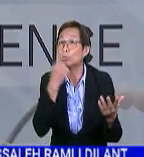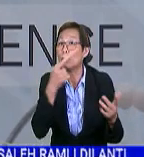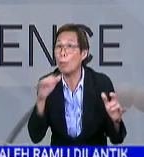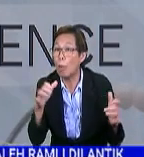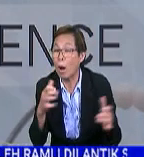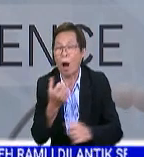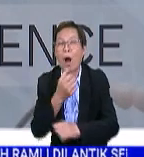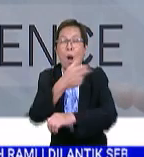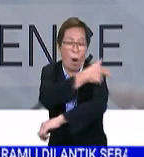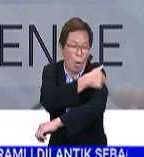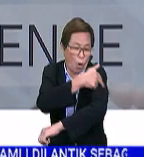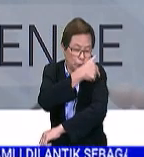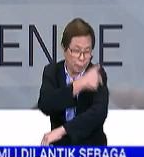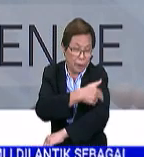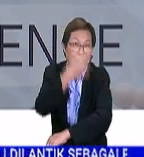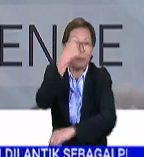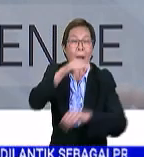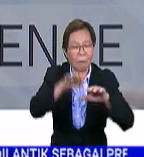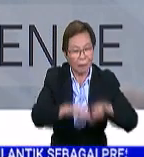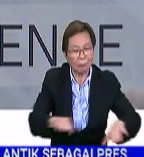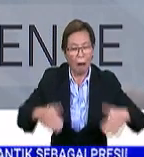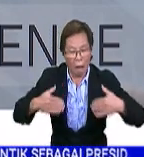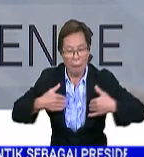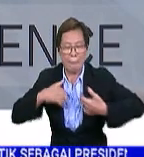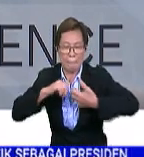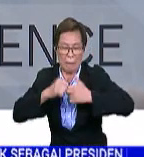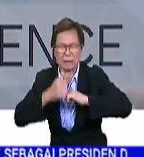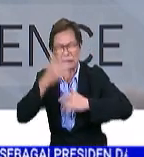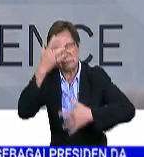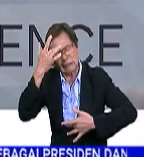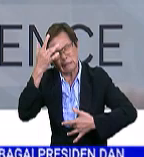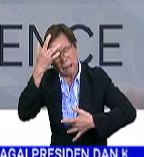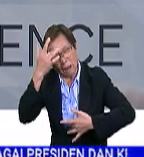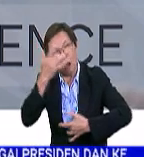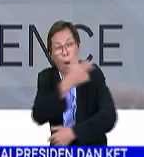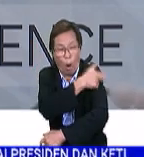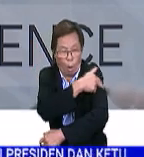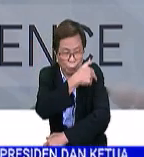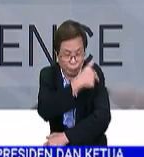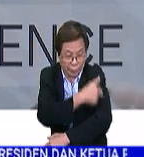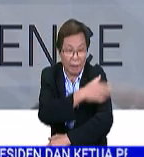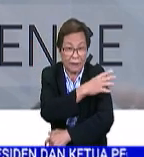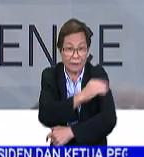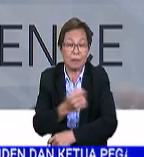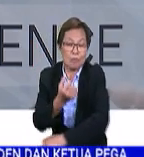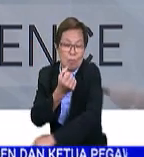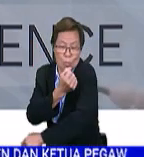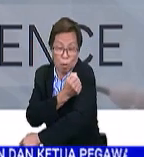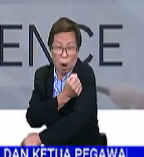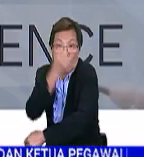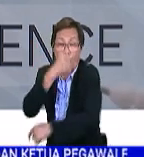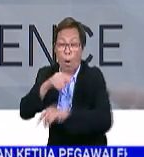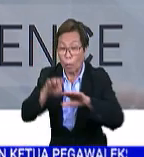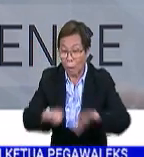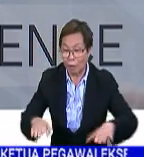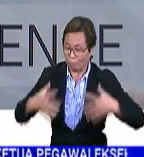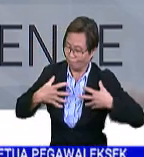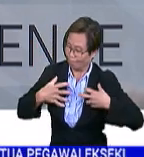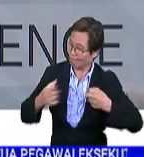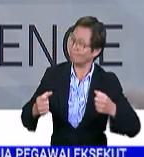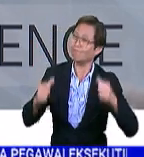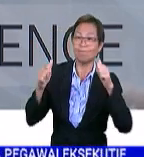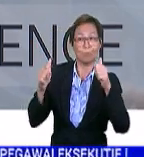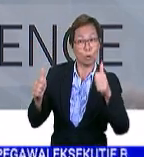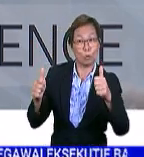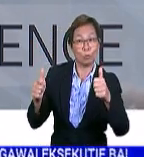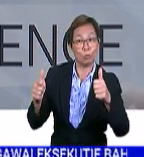hospital-hospital bagi kanak-kanak yang mempunyai masalah perubatan, manakala pemberian vaksin bagi kanak-kanak yang tiada